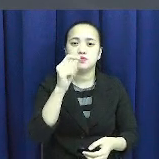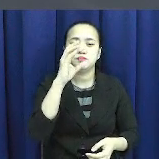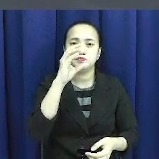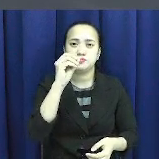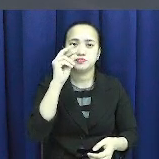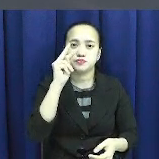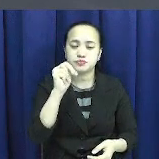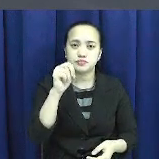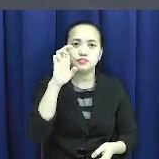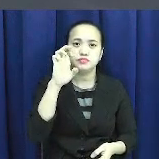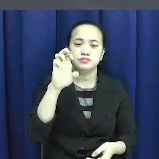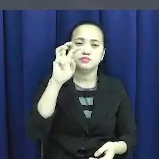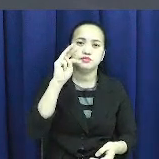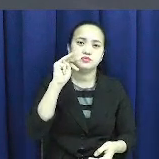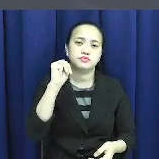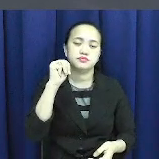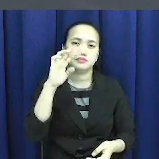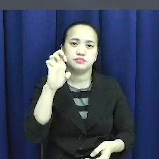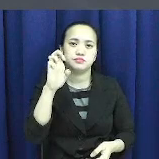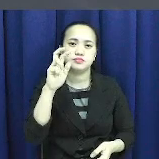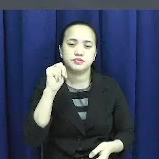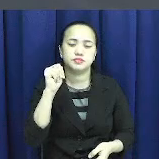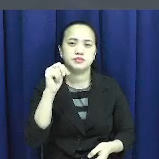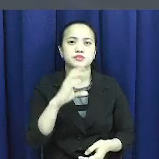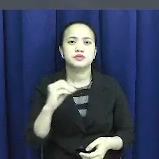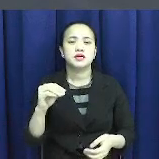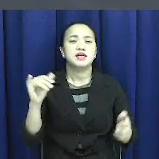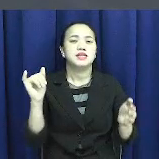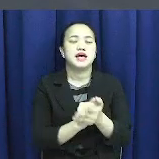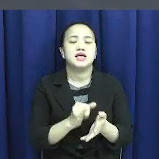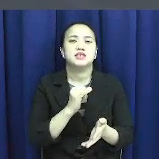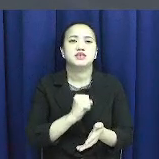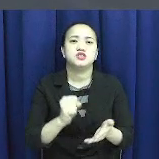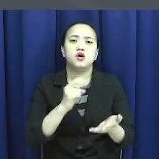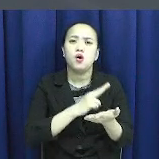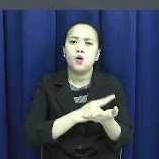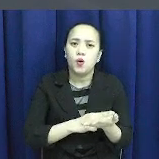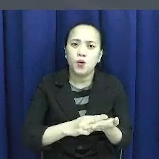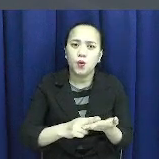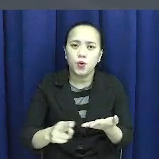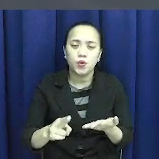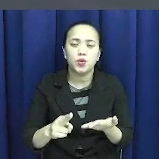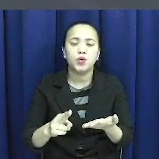holiest event or holiest feast sa Israel, Yom Kippur.